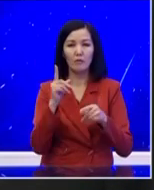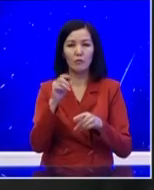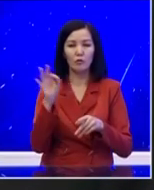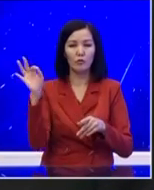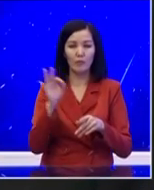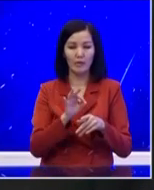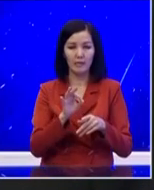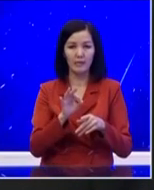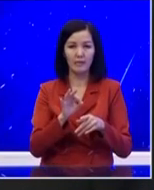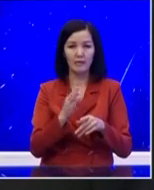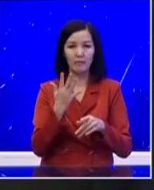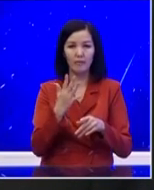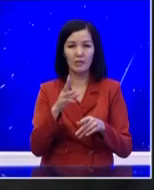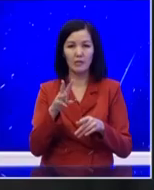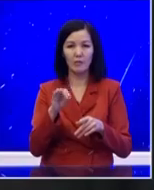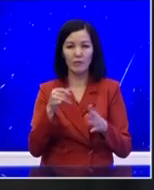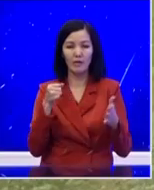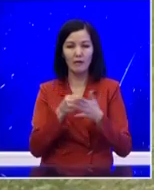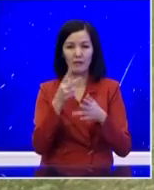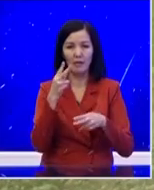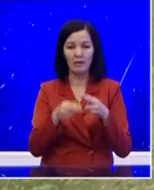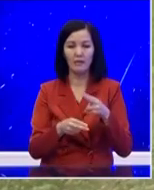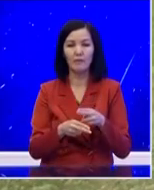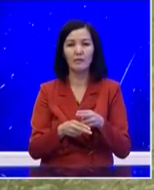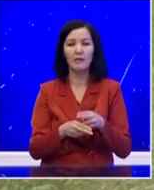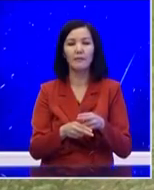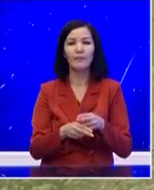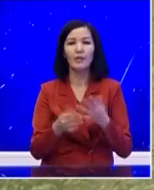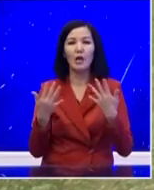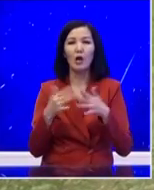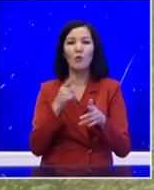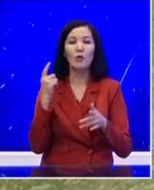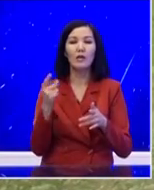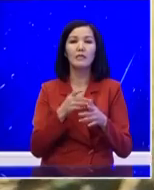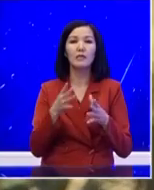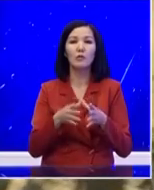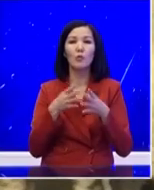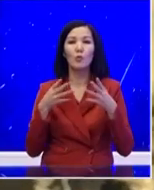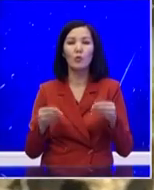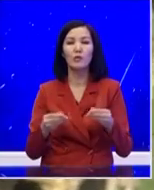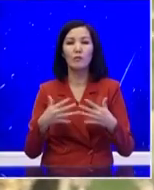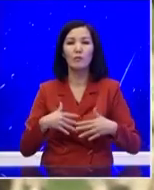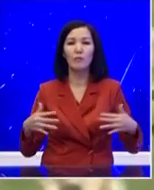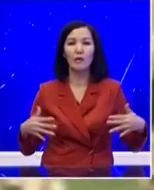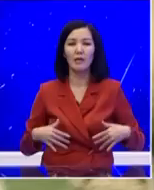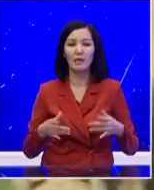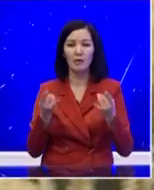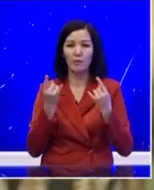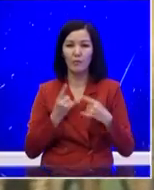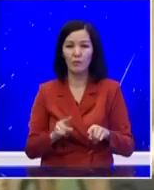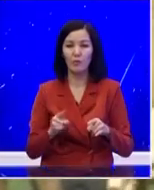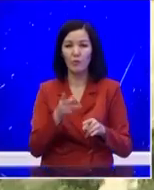100%-ды 5-ші мамыр күні аяқтаймыз. Қазақтың баласы даланың көктемін төрт түліктің төлінсіз елестете